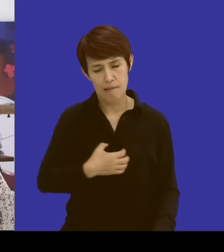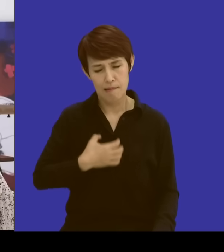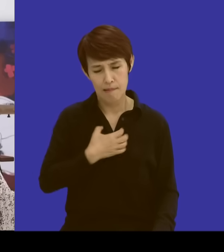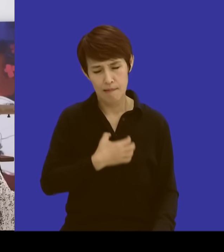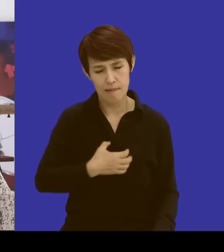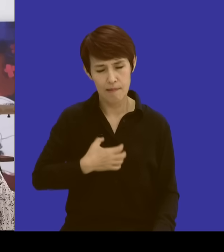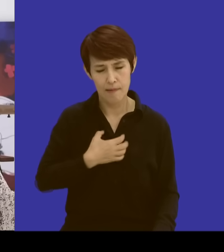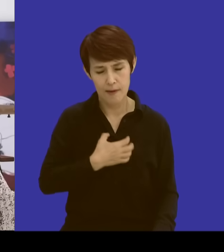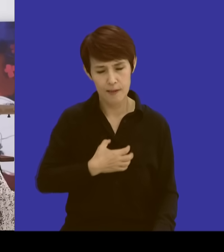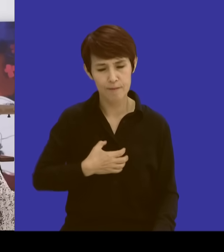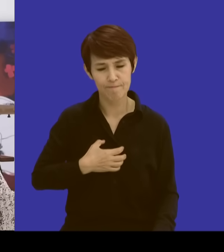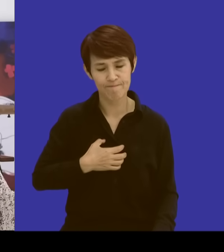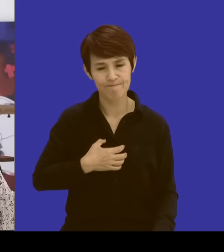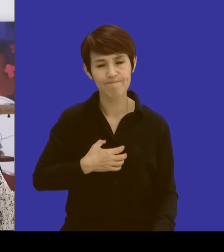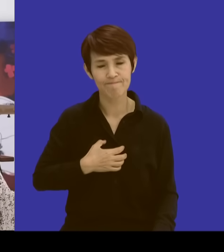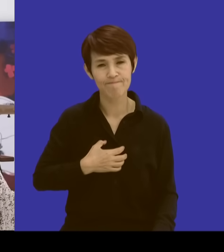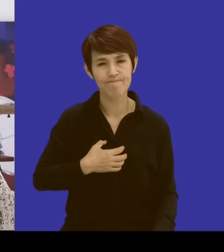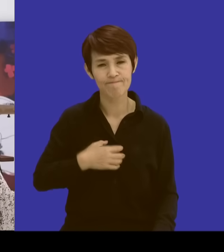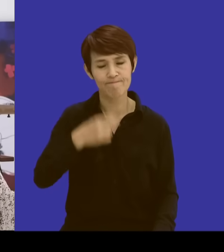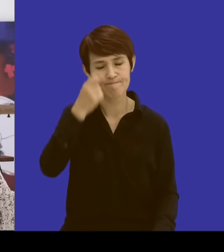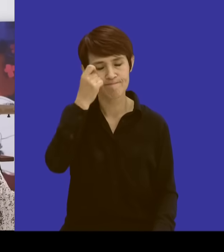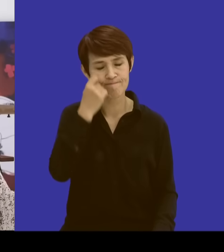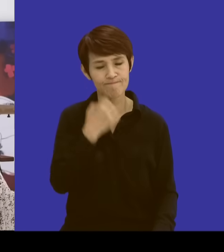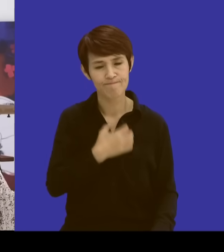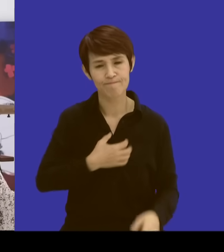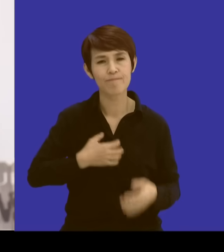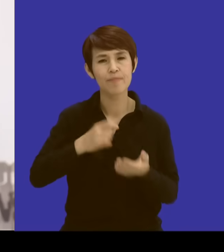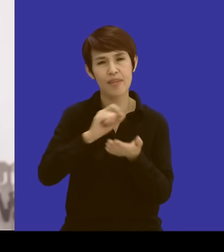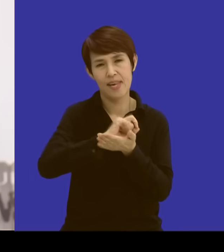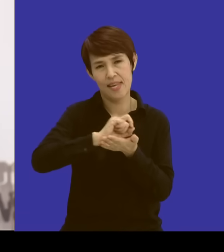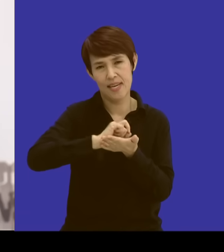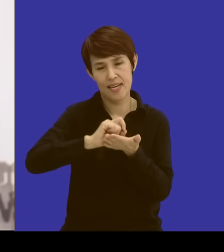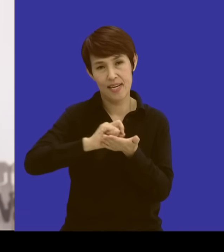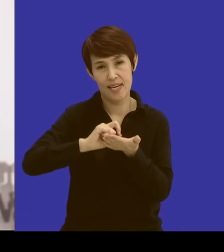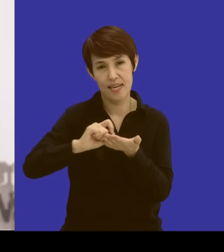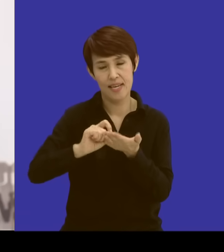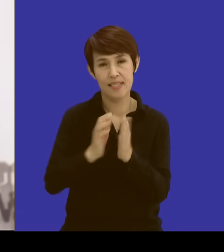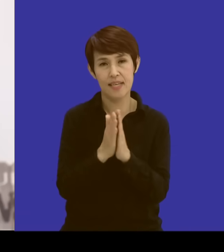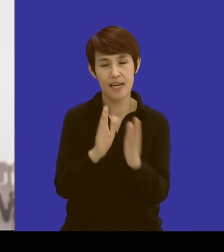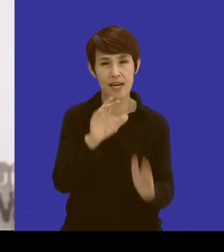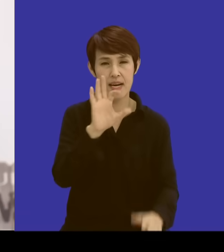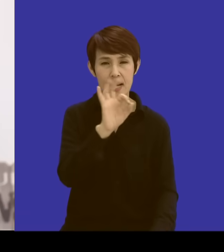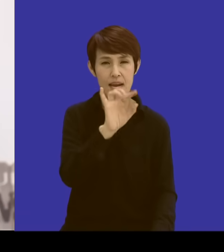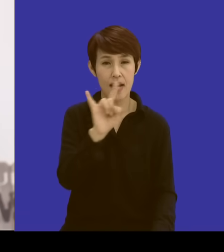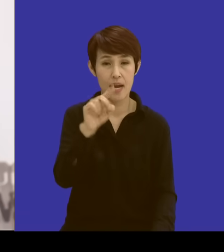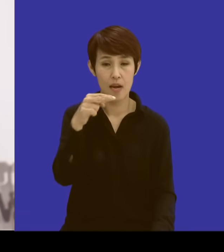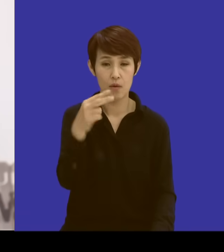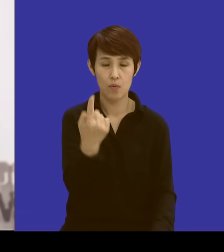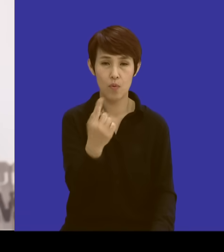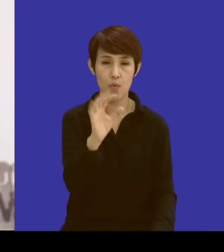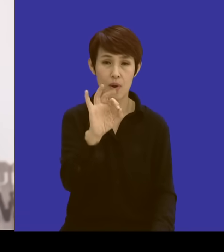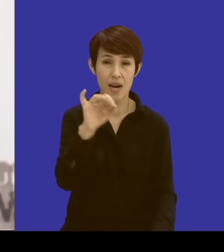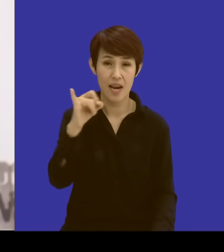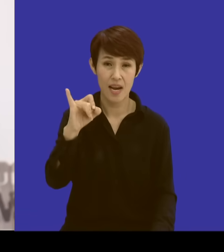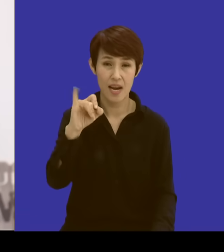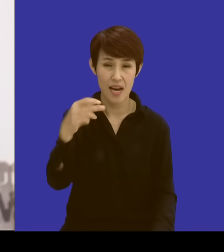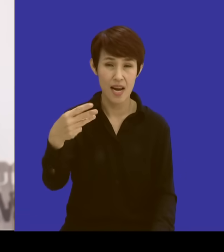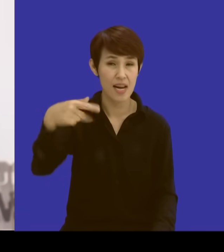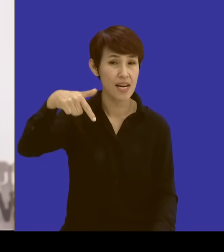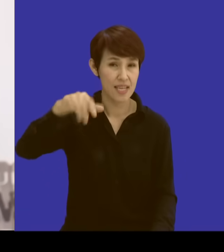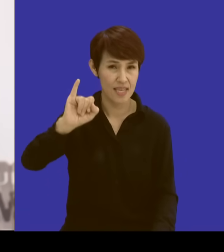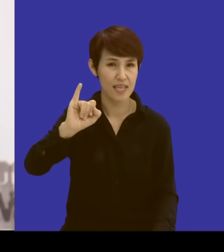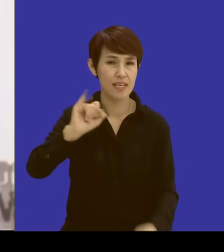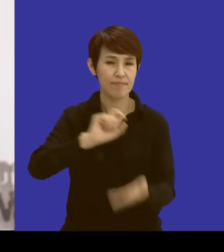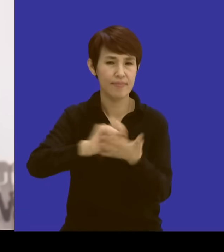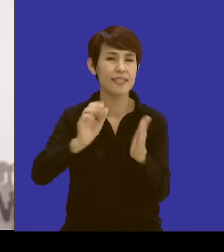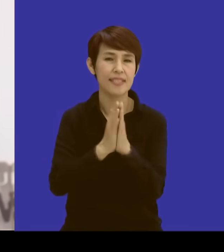쓰고 그러면서 신앙사춘기 이후에 어머니 애도 일기를 쓰고 아마 저는 이제